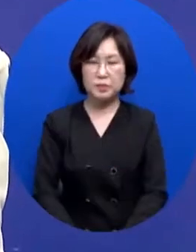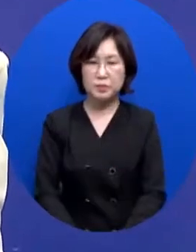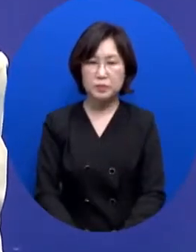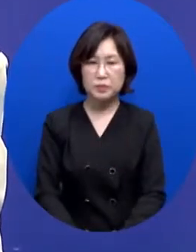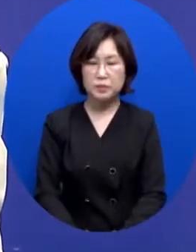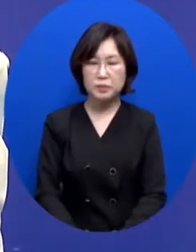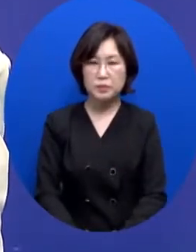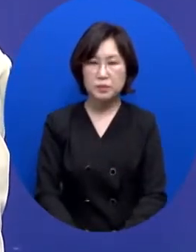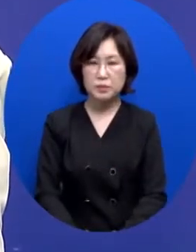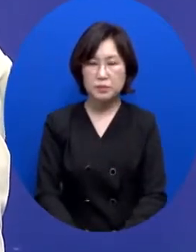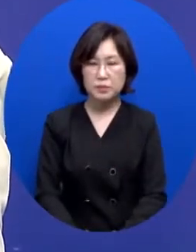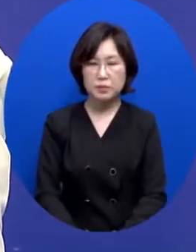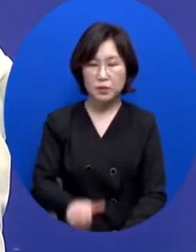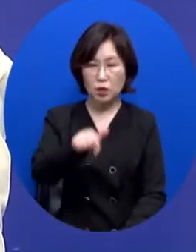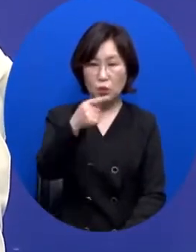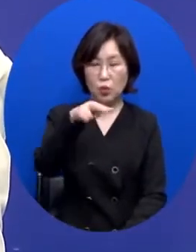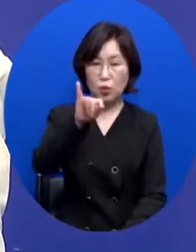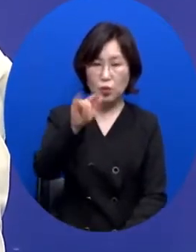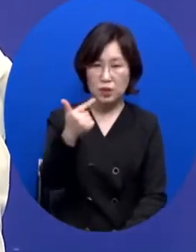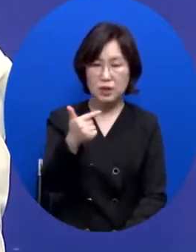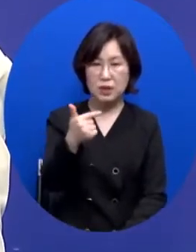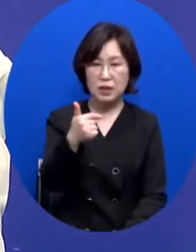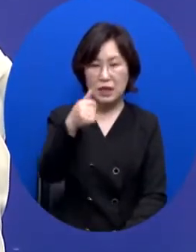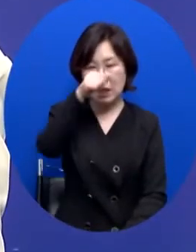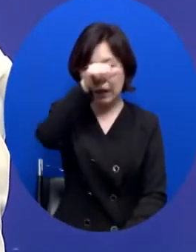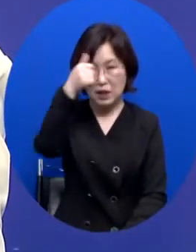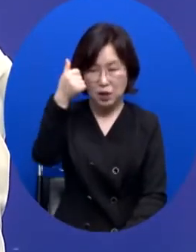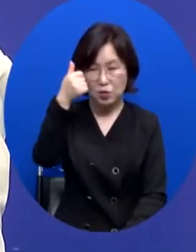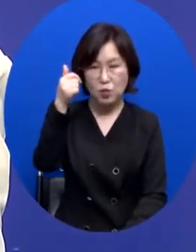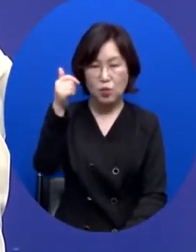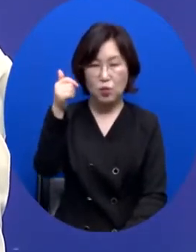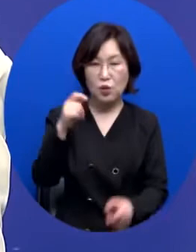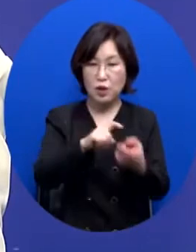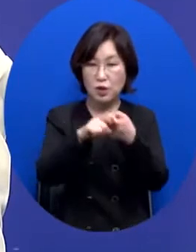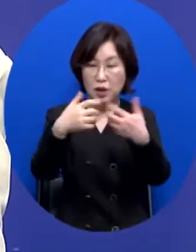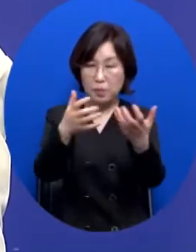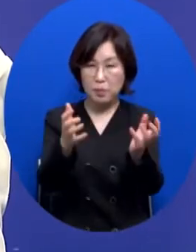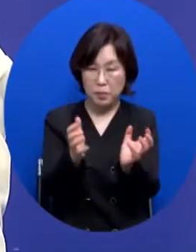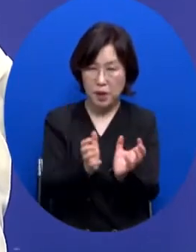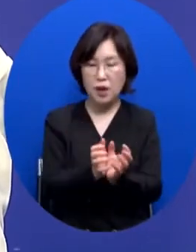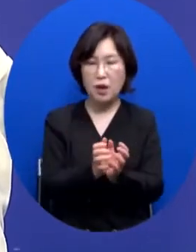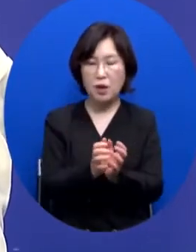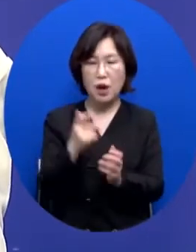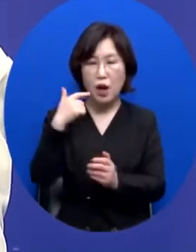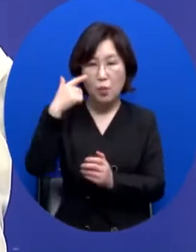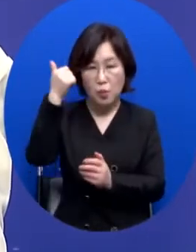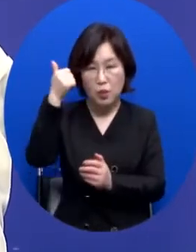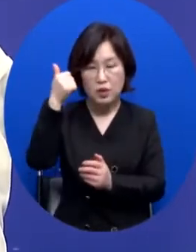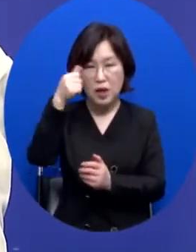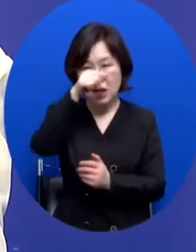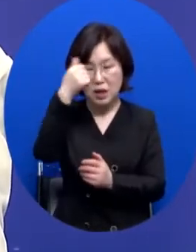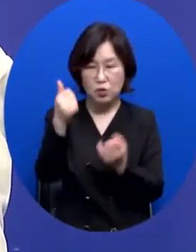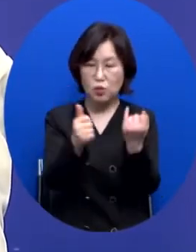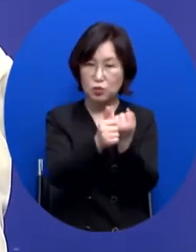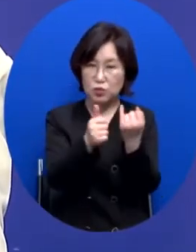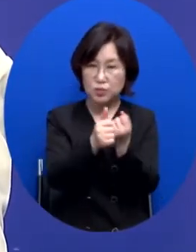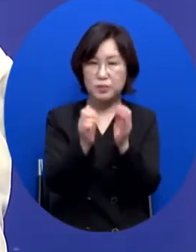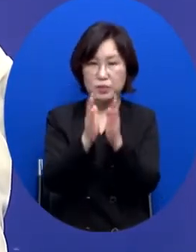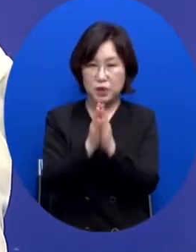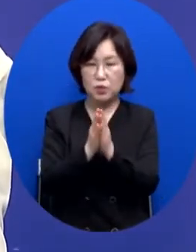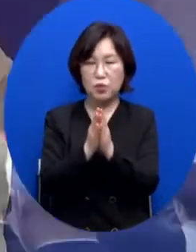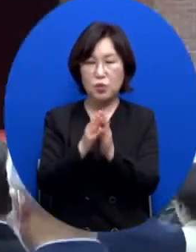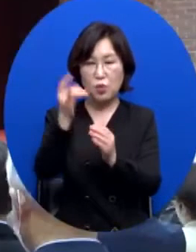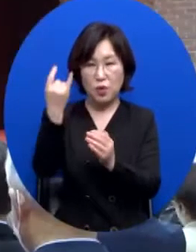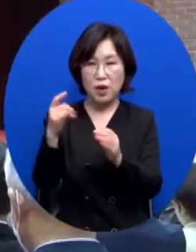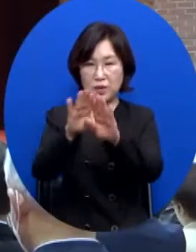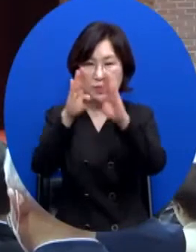대한 예수교 장로회 의 곳인 전국 장로 회원 협회가 제 19회 전국 목사 장로 부부 특별기도회 를 개최했습니다